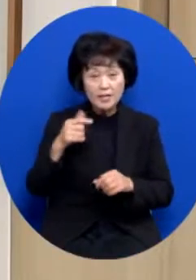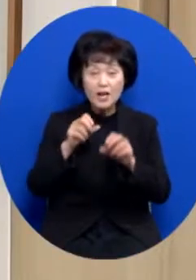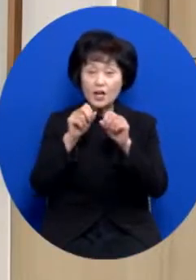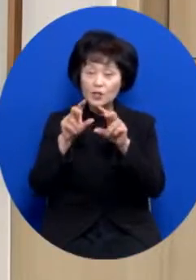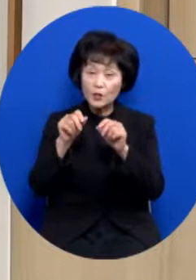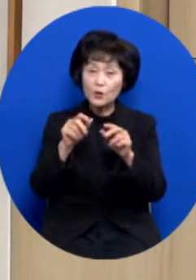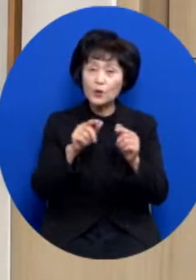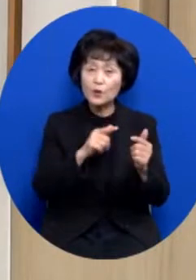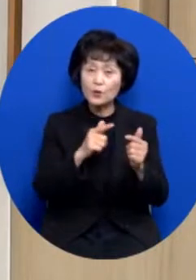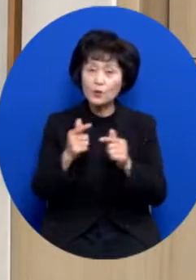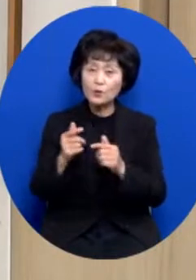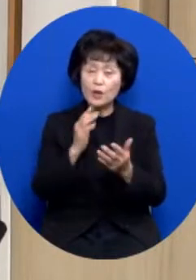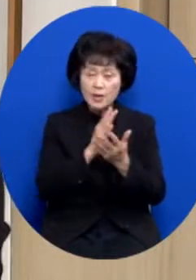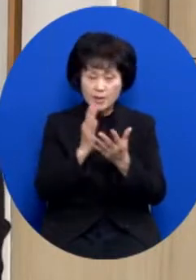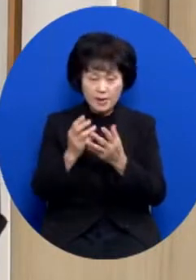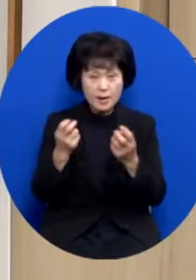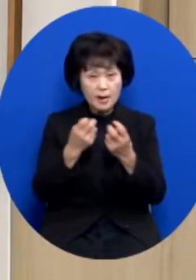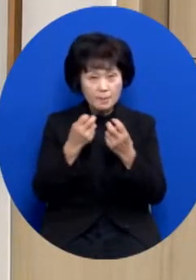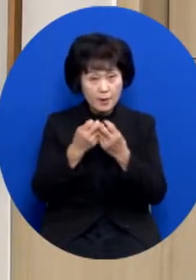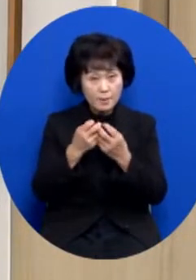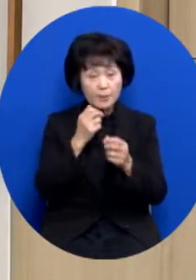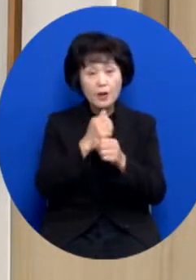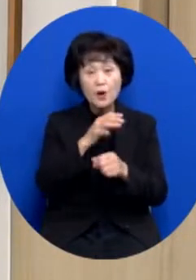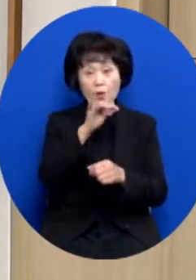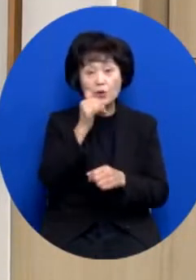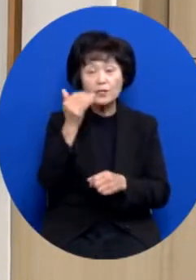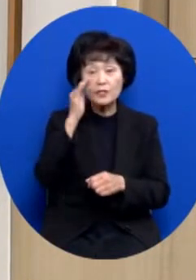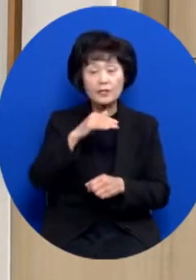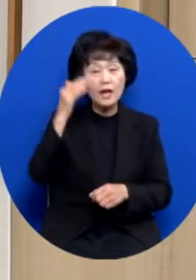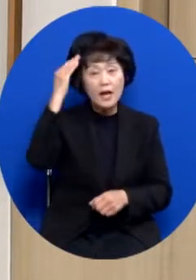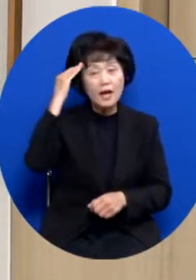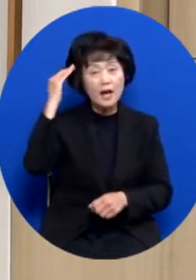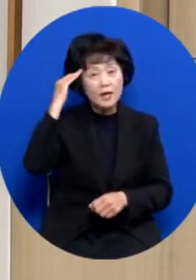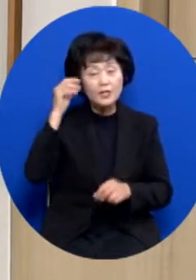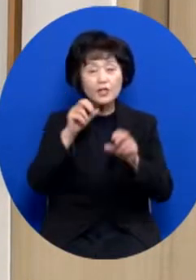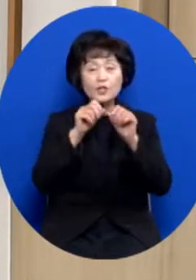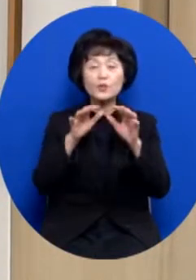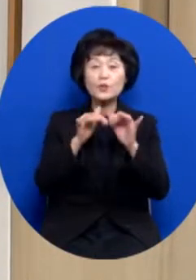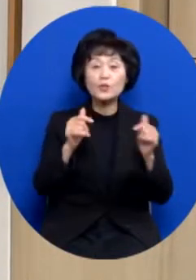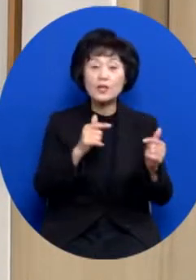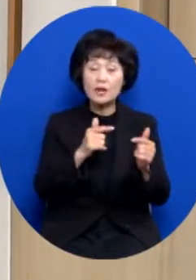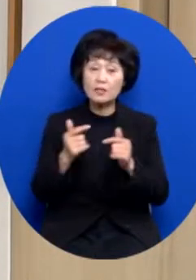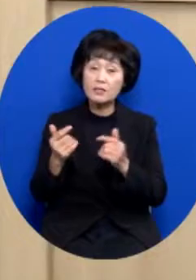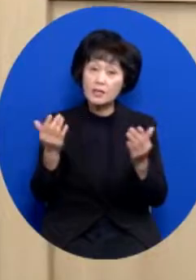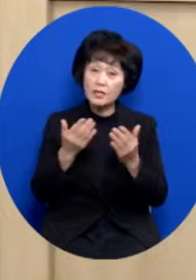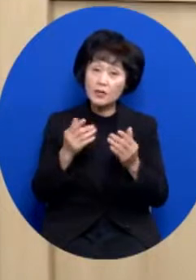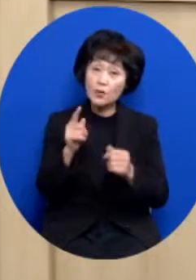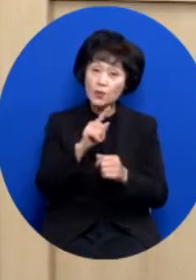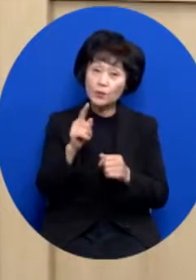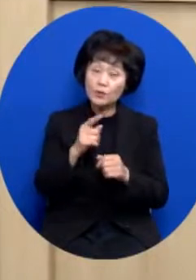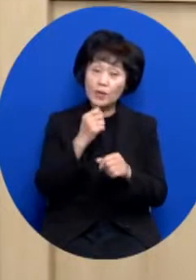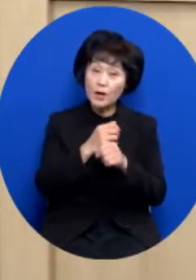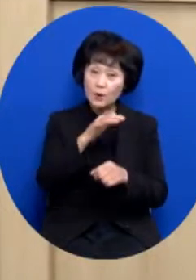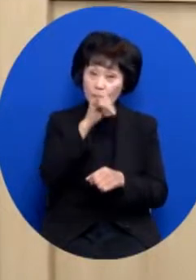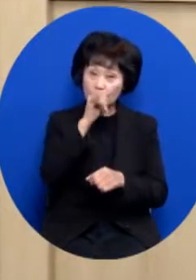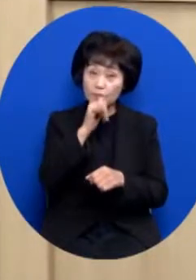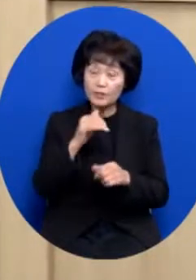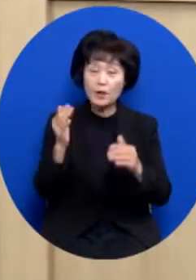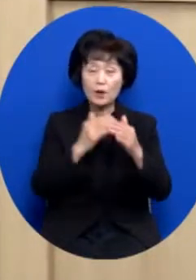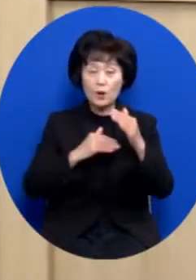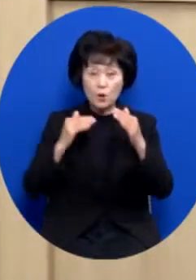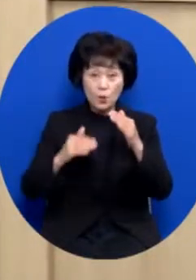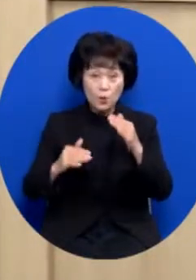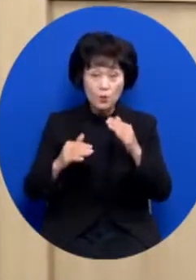다양하게 진행되고 있을 것 같은데요 현지 한인 선교사들의 선교사역이 어떻게 진행이 되고 있을까요 공식적으로는